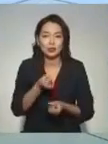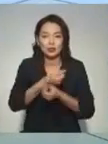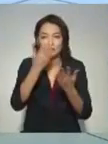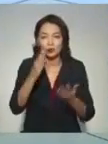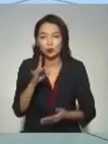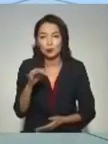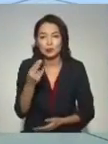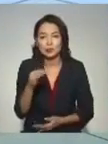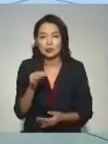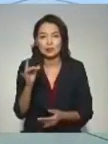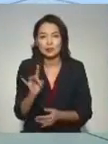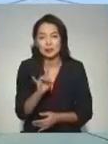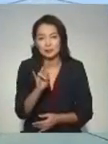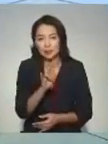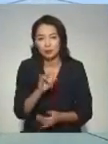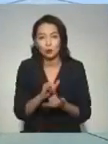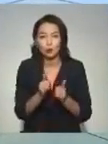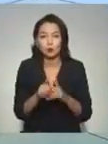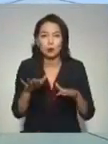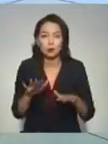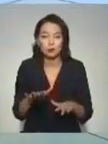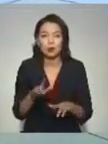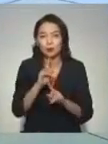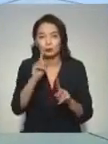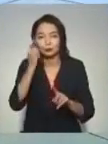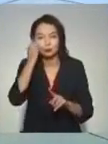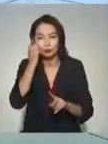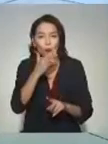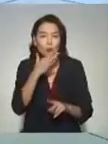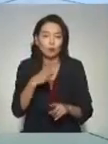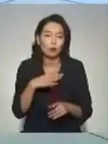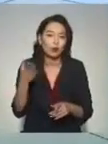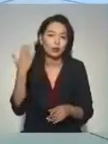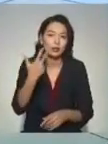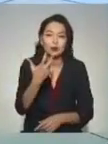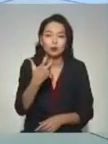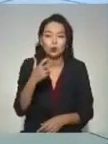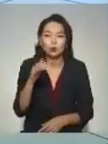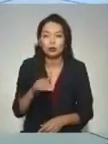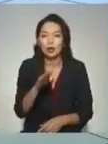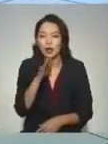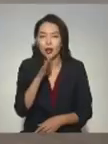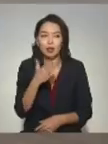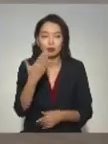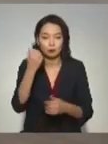церкви Усть-Каменогорска. Об уникальных экспонатах, многим из которых более 300 лет, в следующем материале.